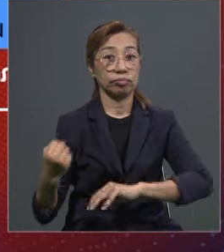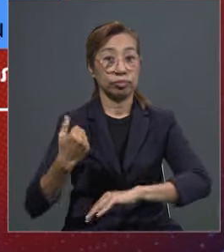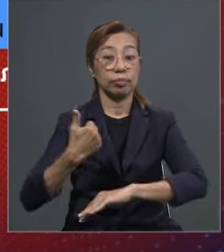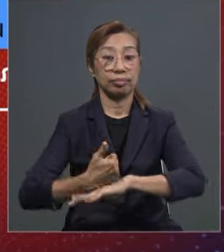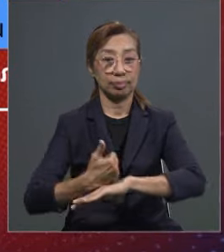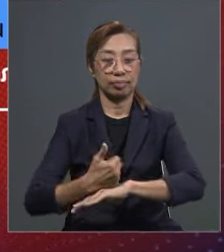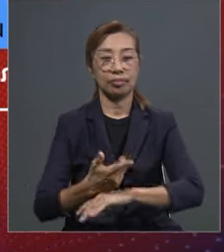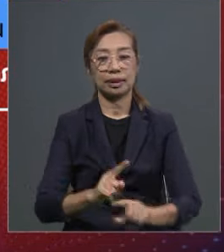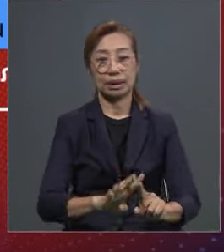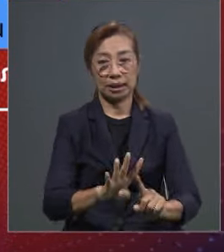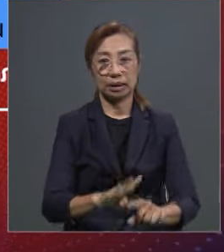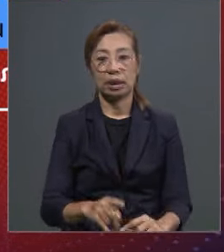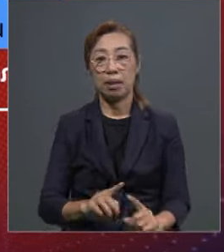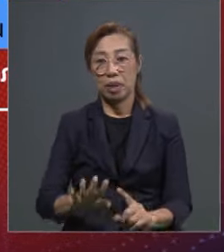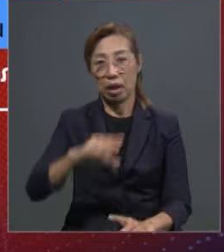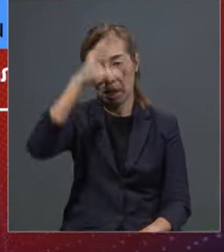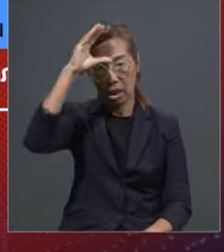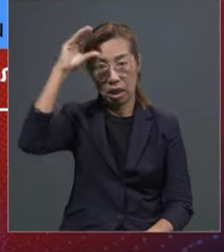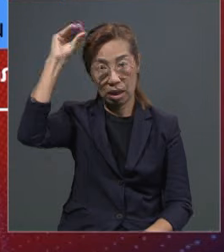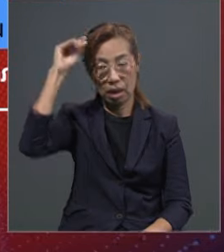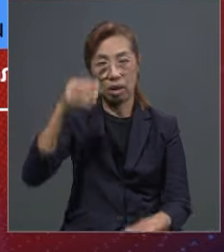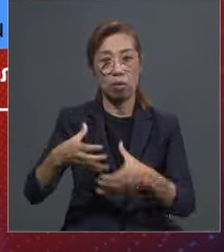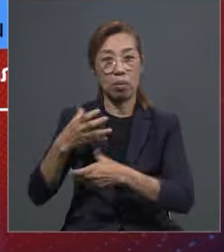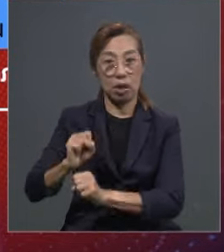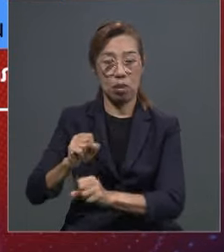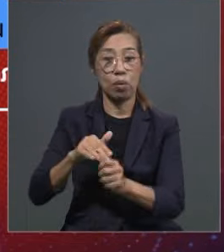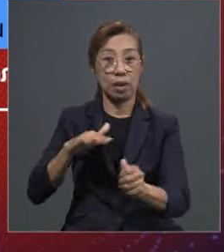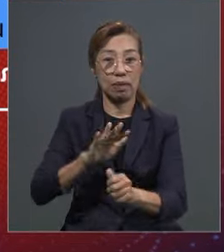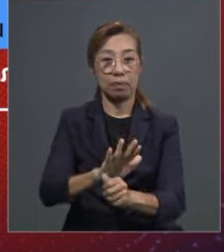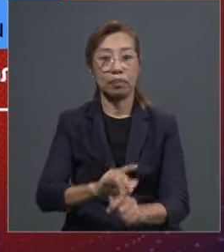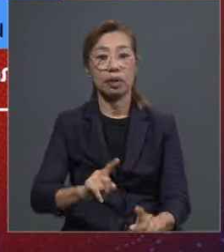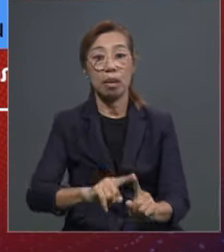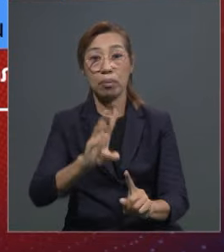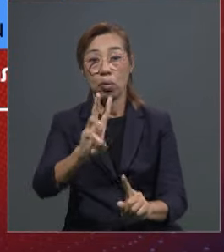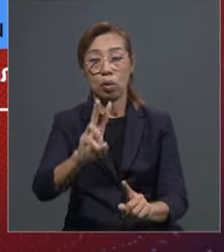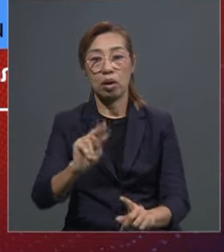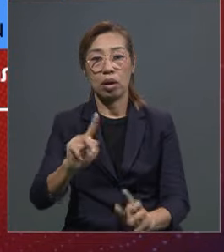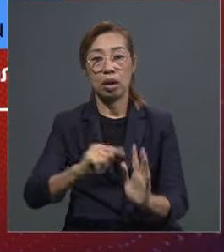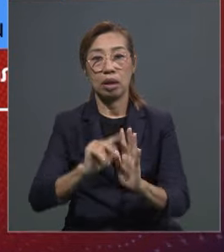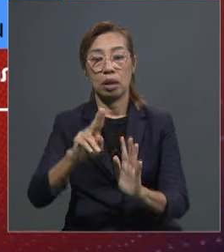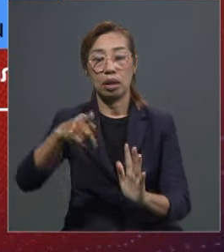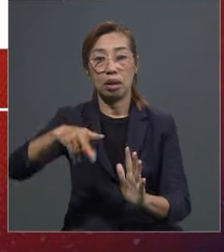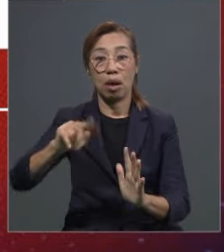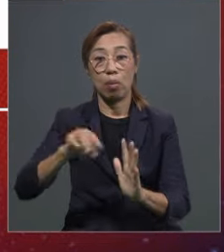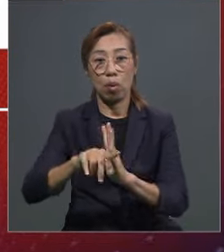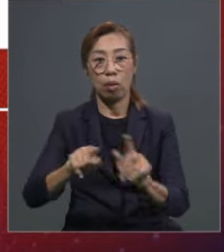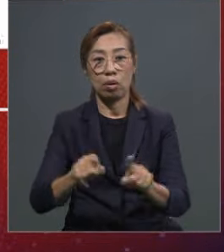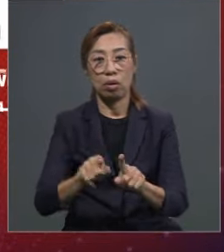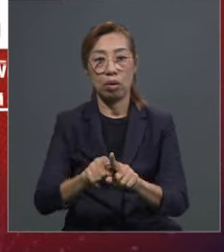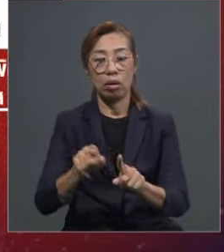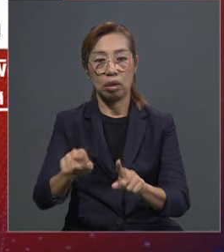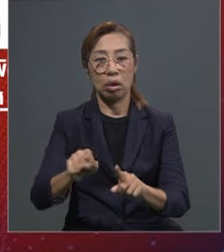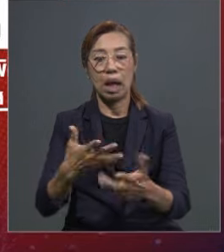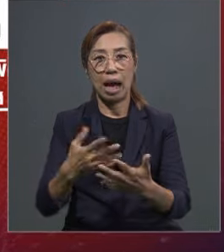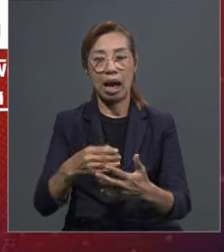งานครับอันดับ 5คือนายชวนหลีกภัยแกนำพรรคประชาธิปัตย์ส่วนอันดับ 6นายณัฐพงษ์เรืองปัญญาวุฒิหัวหน้าพรรคประชา